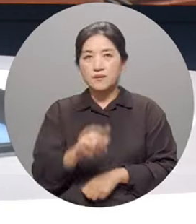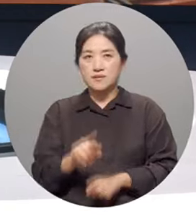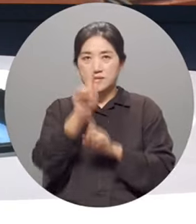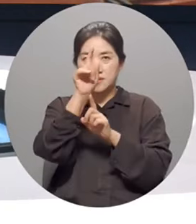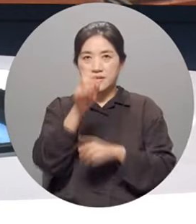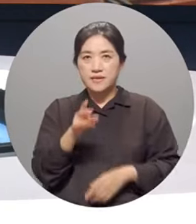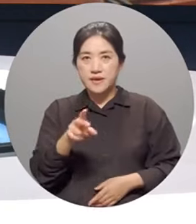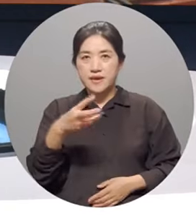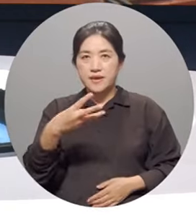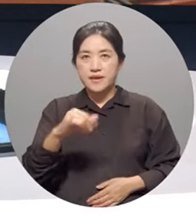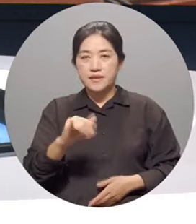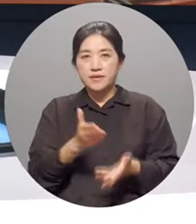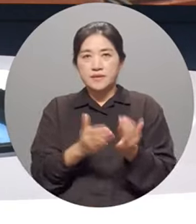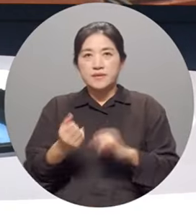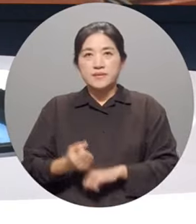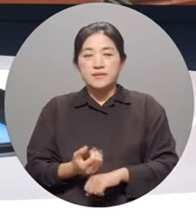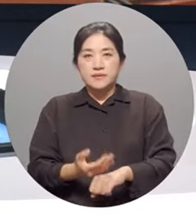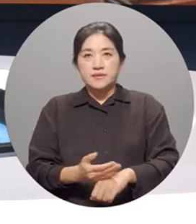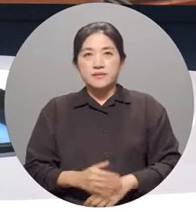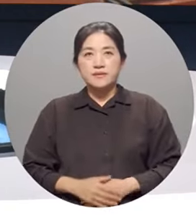이해리 기자가 보도합니다